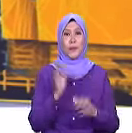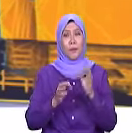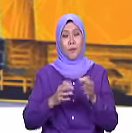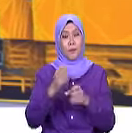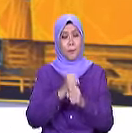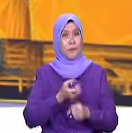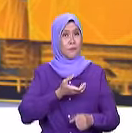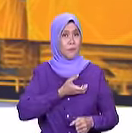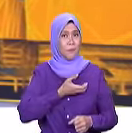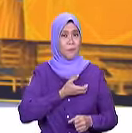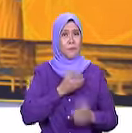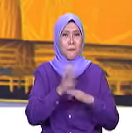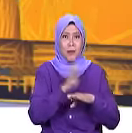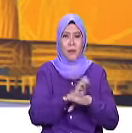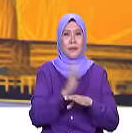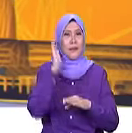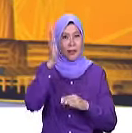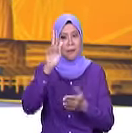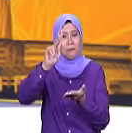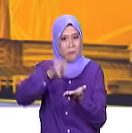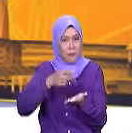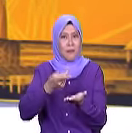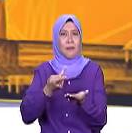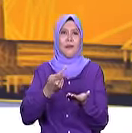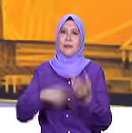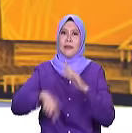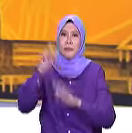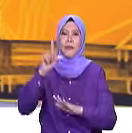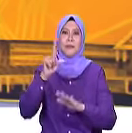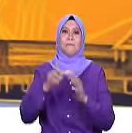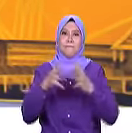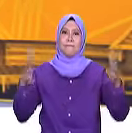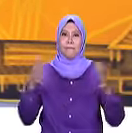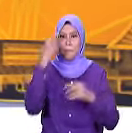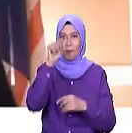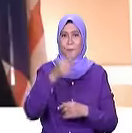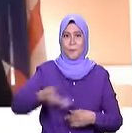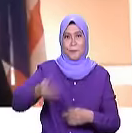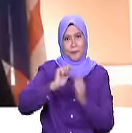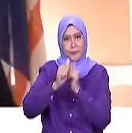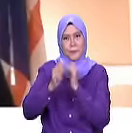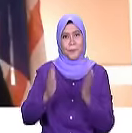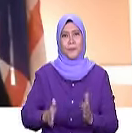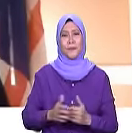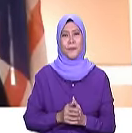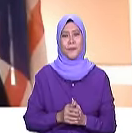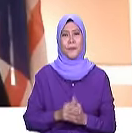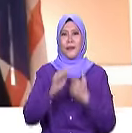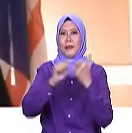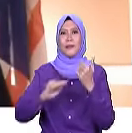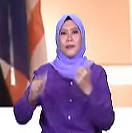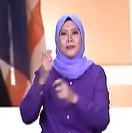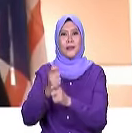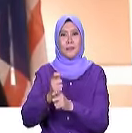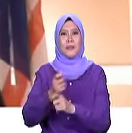pulang pingat emas, insentif yang lebih besar bakal menanti mereka. Jelas Pengerusi Jawatan Kuasa Tetap